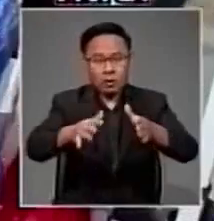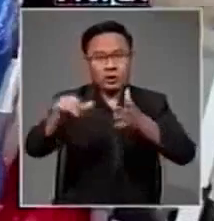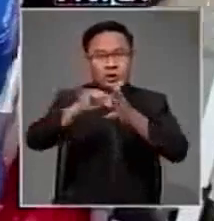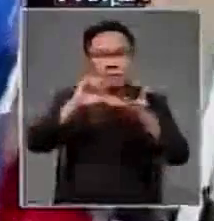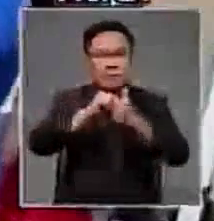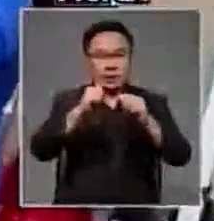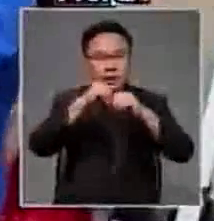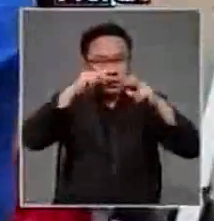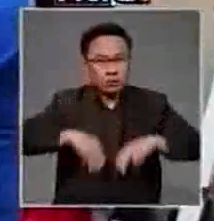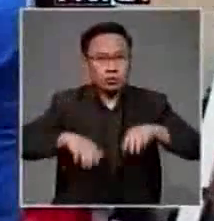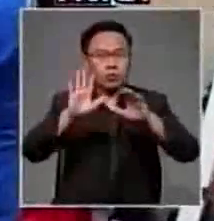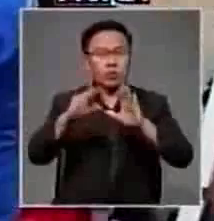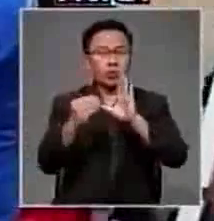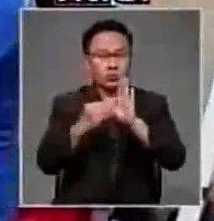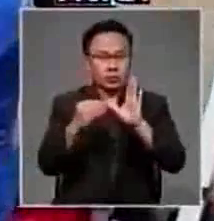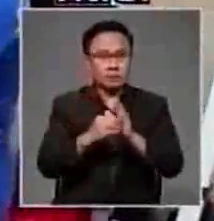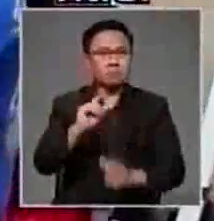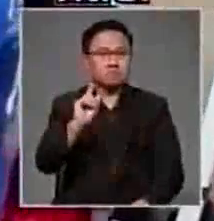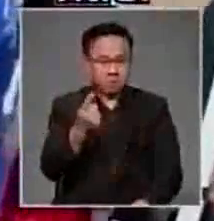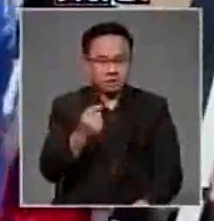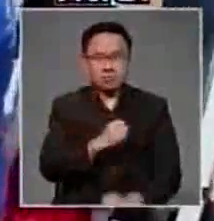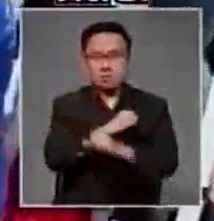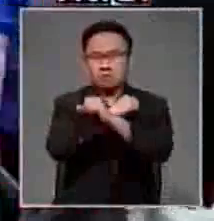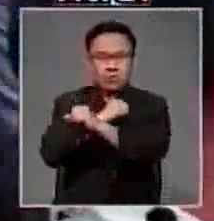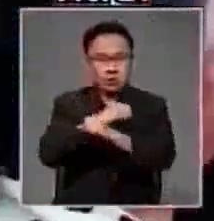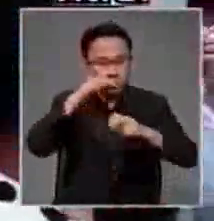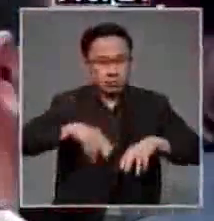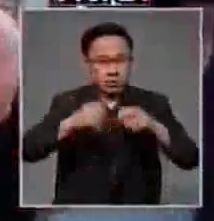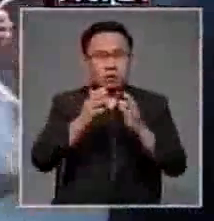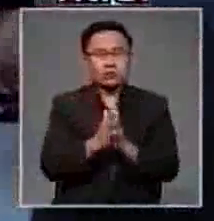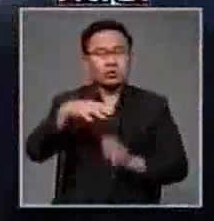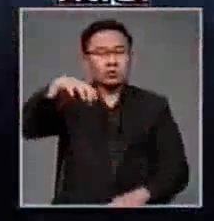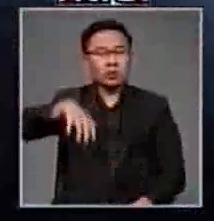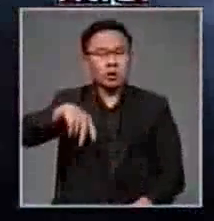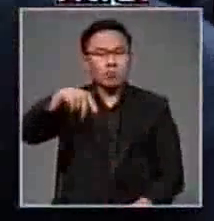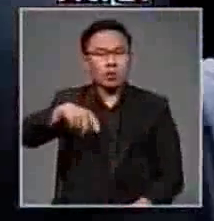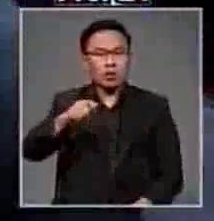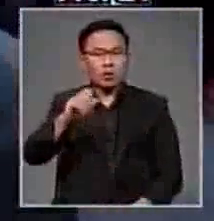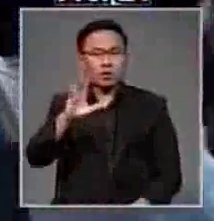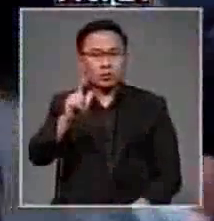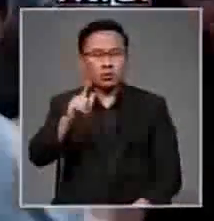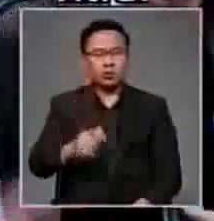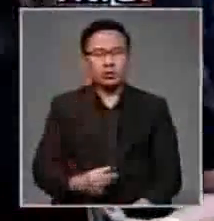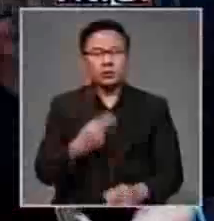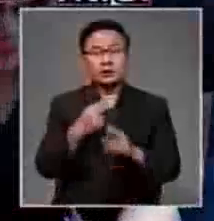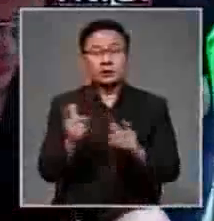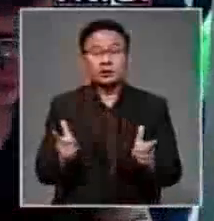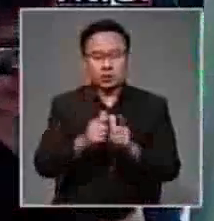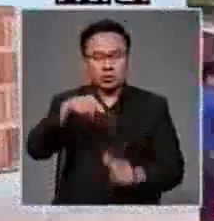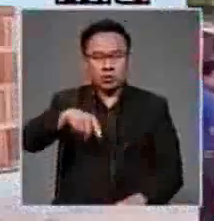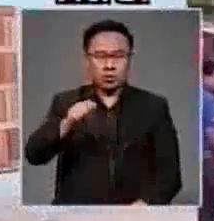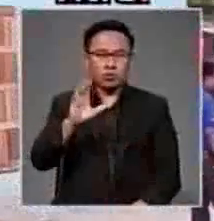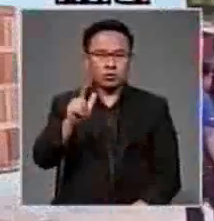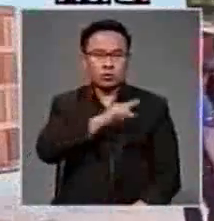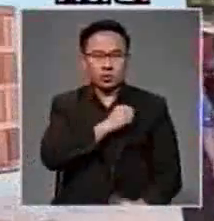ะนอกจากจะเป็นการจัดระเบียบแล้วเนี่ยยังเป็นการแก้ไขปัญหาน้ำท่วมในพื้นที่ของกรุงเทพมหานครได้ด้วยนะคะโดยทางสถาบันพัฒนาองค์ก